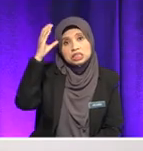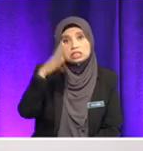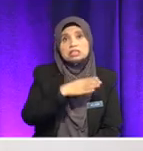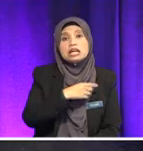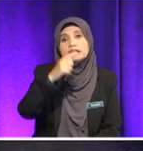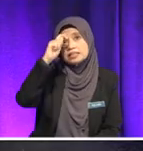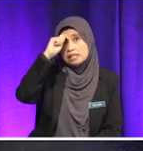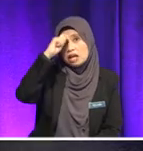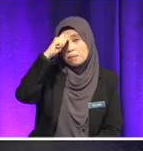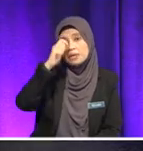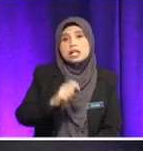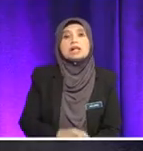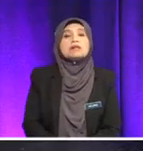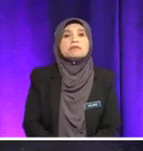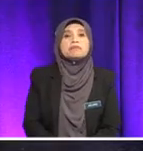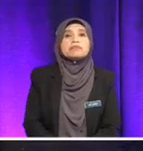Bagaimana